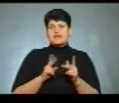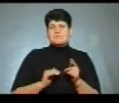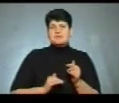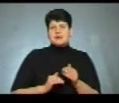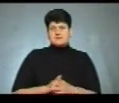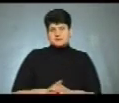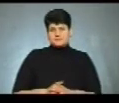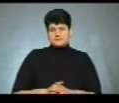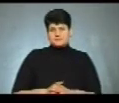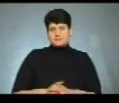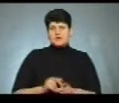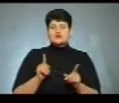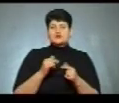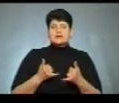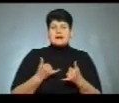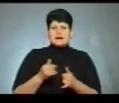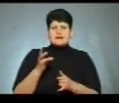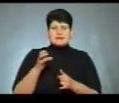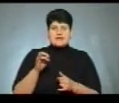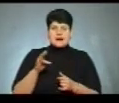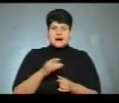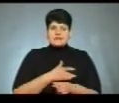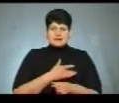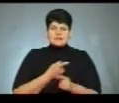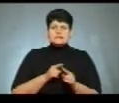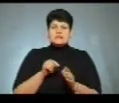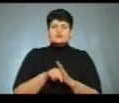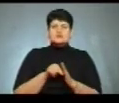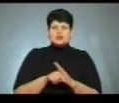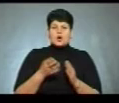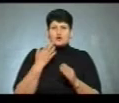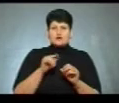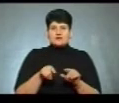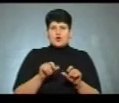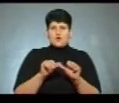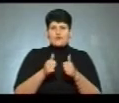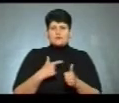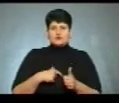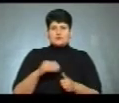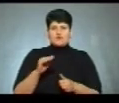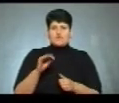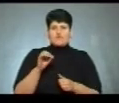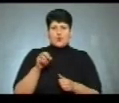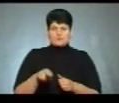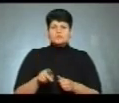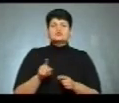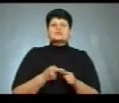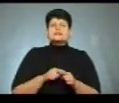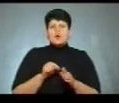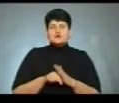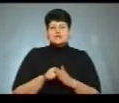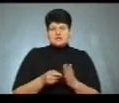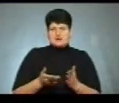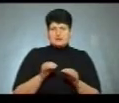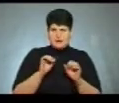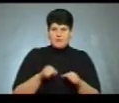підприємця. Що для няні безпосередньо це може означати, коли вона оформить собі ФОП? Що це їй означає? Чи може вона